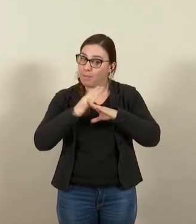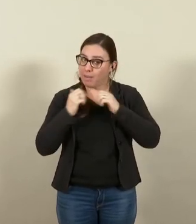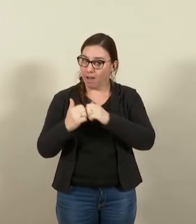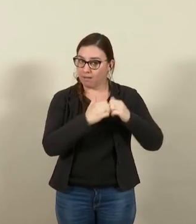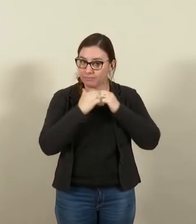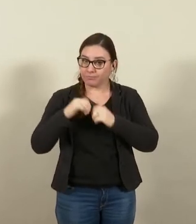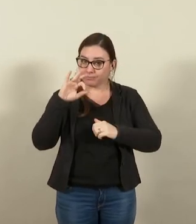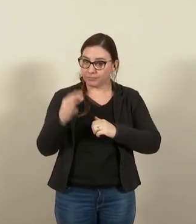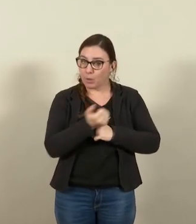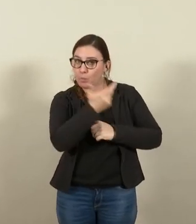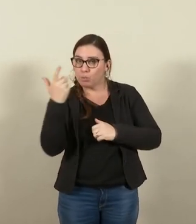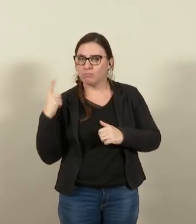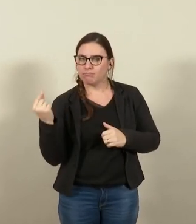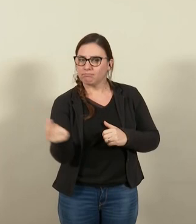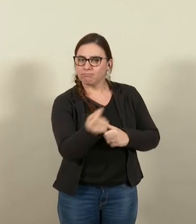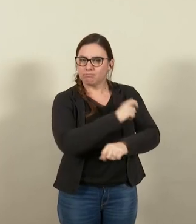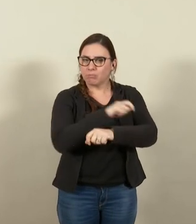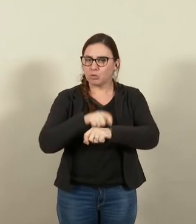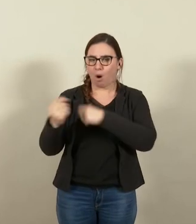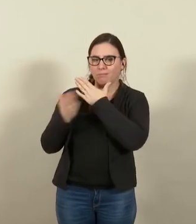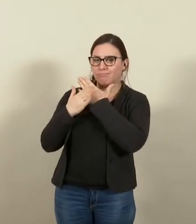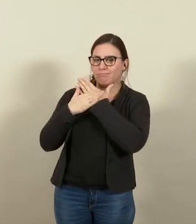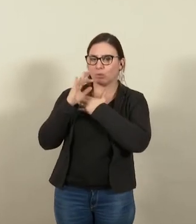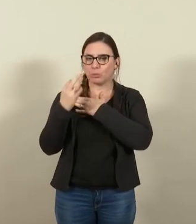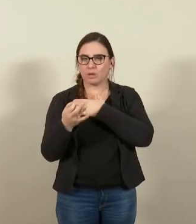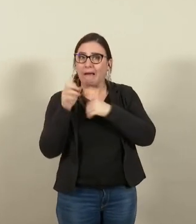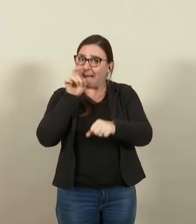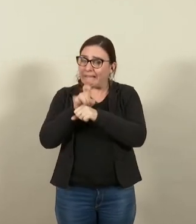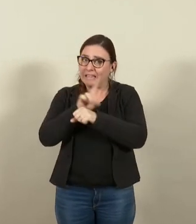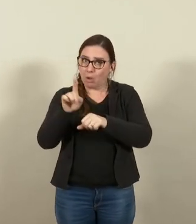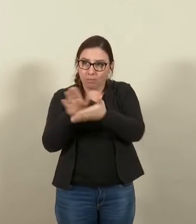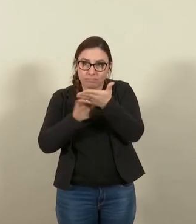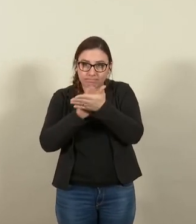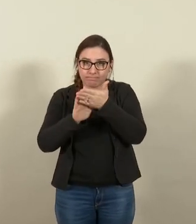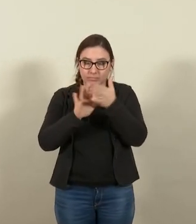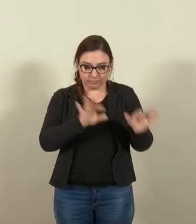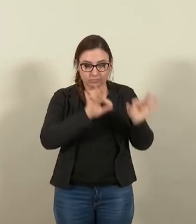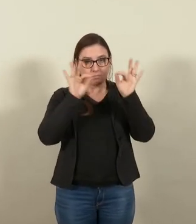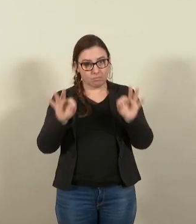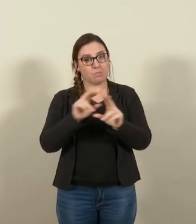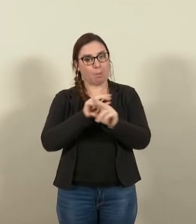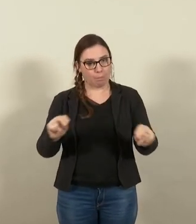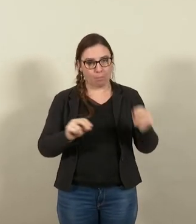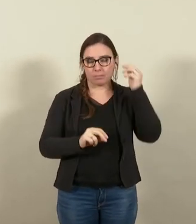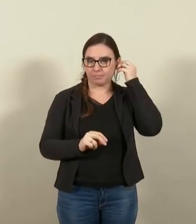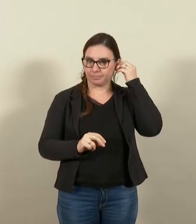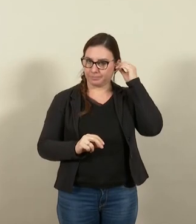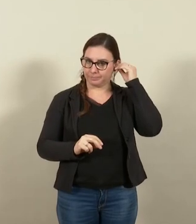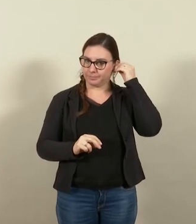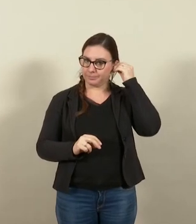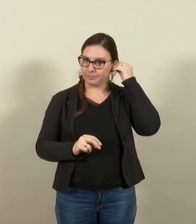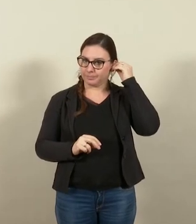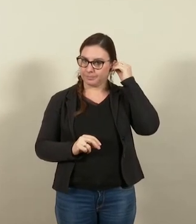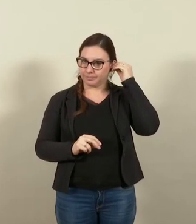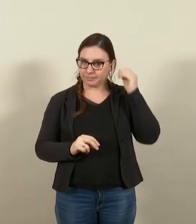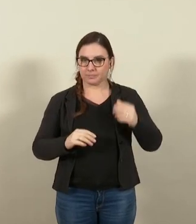lien avec beaucoup d'acteurs sportifs qui nous ont précisé cela c'est pas du tout une critique simplement pour remettre en place la délibération par rapport au réalité du fonctionnement